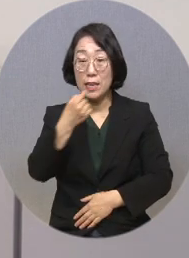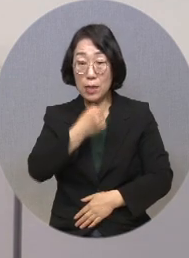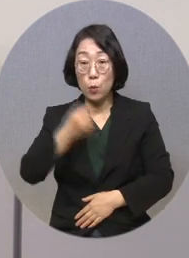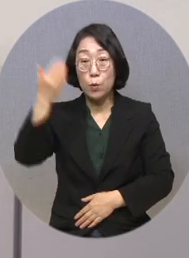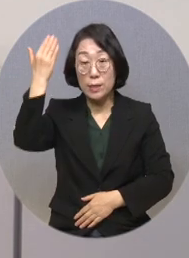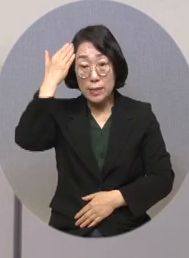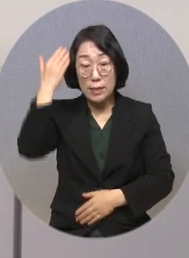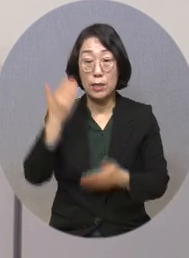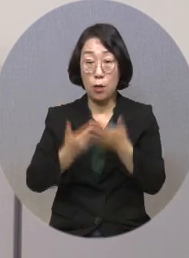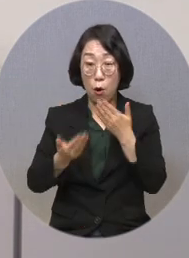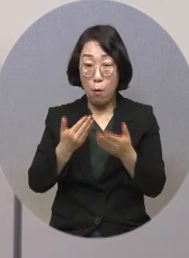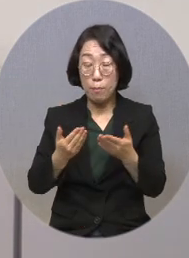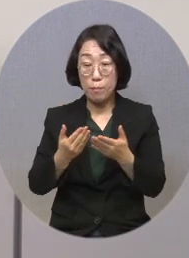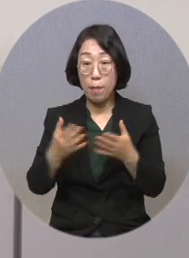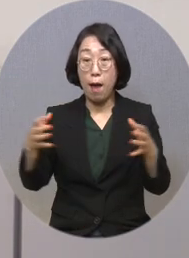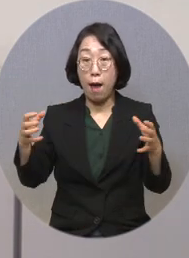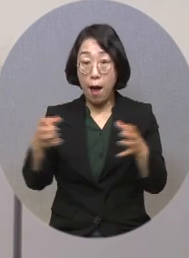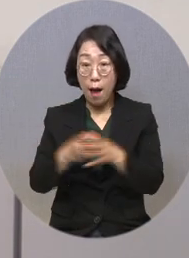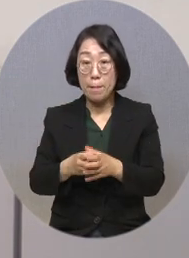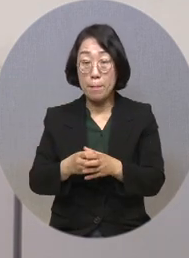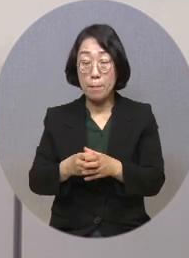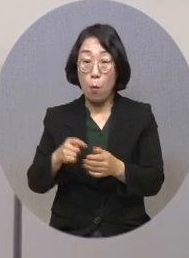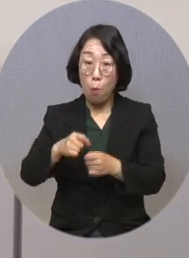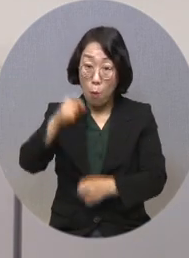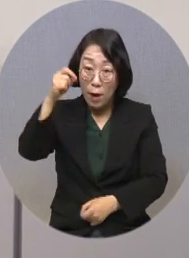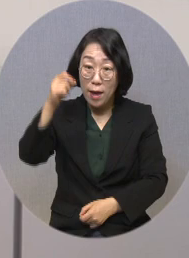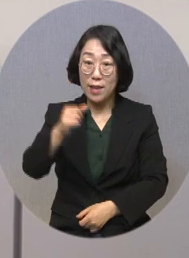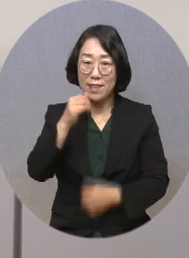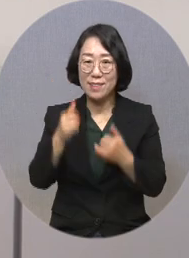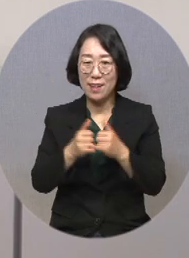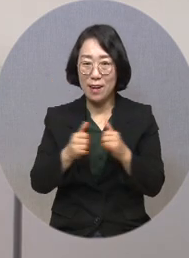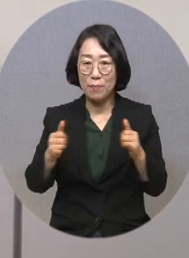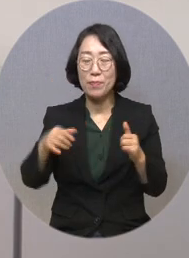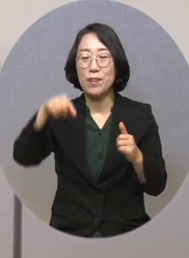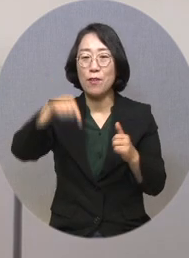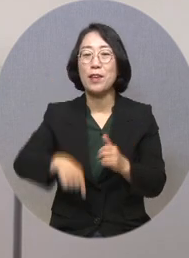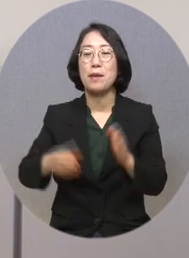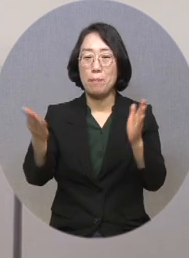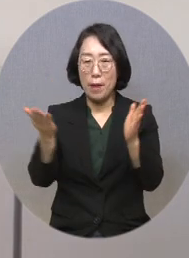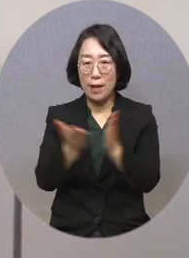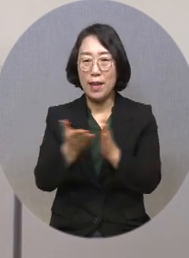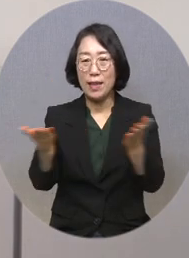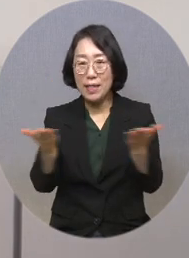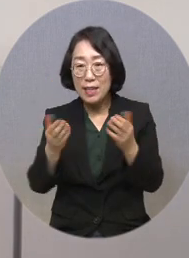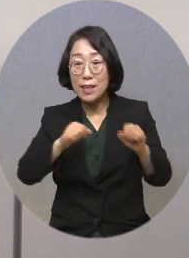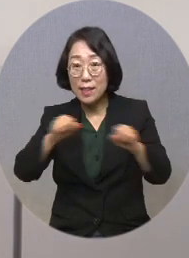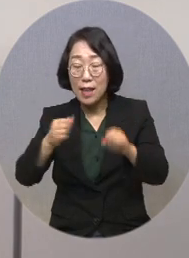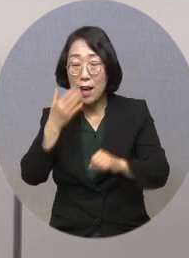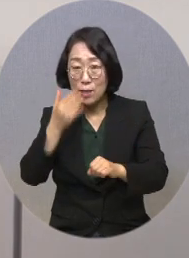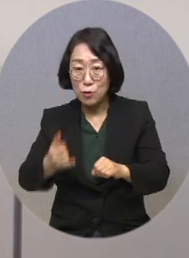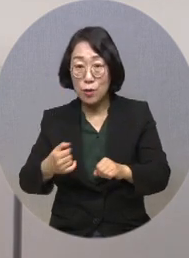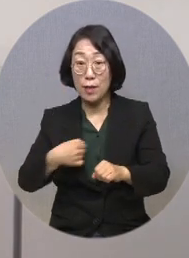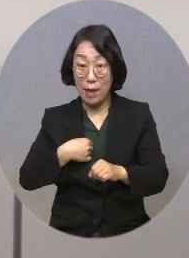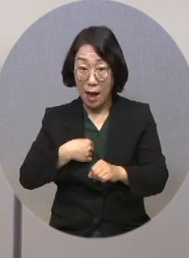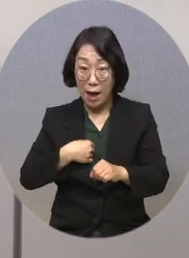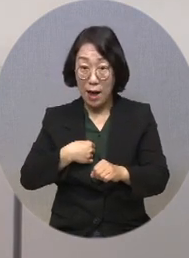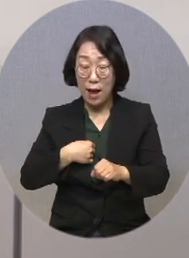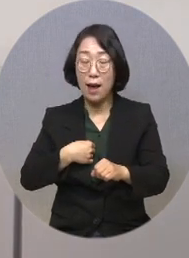저 김수겸이 아산의 담대한 변화를 이끌어낼 수 있도록 산업 전문가의 저